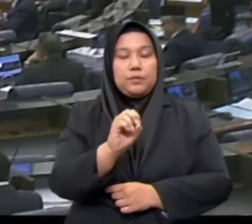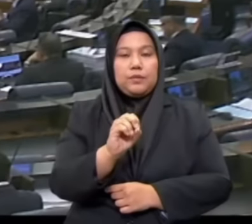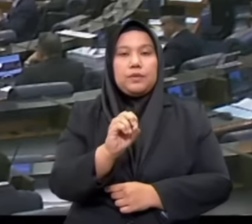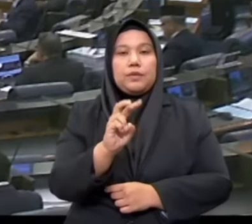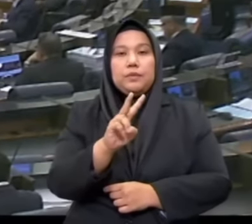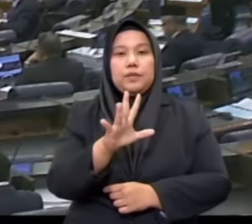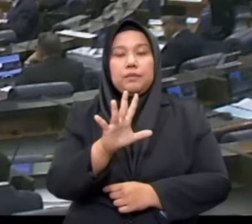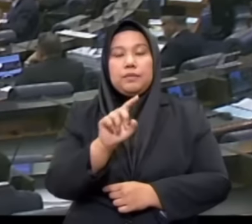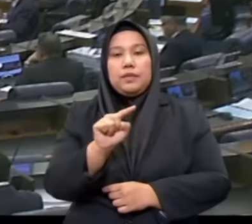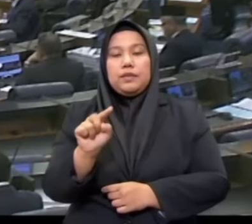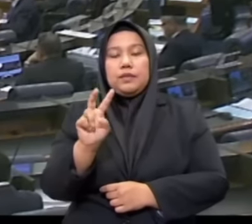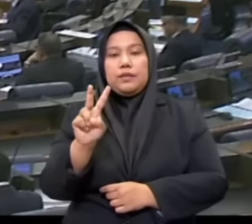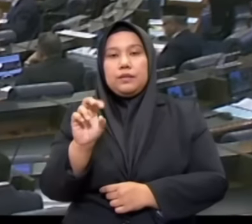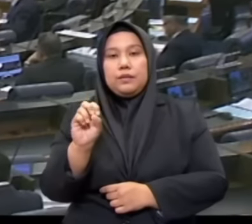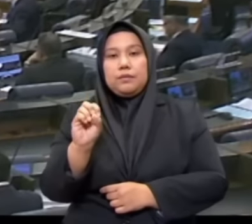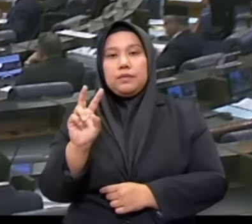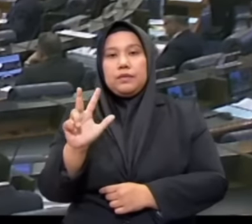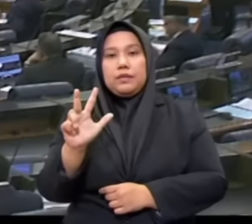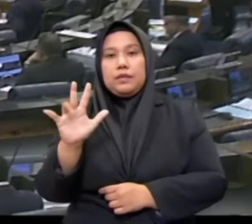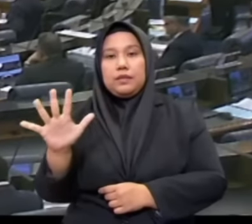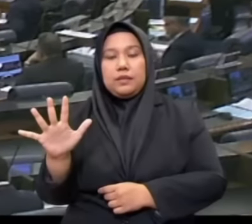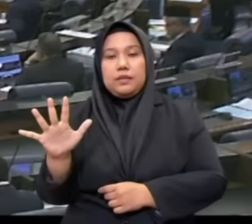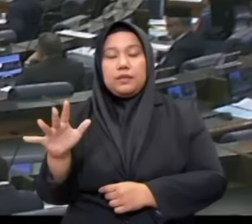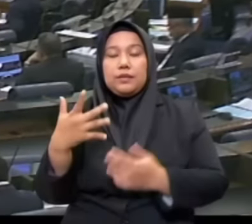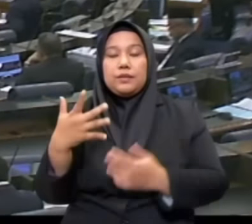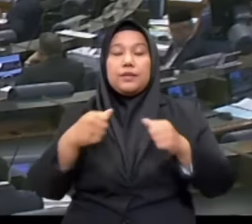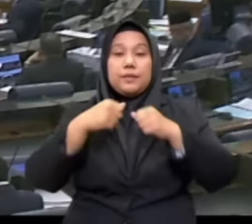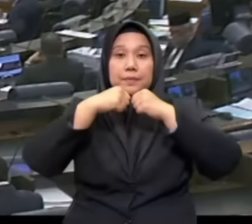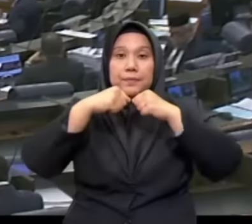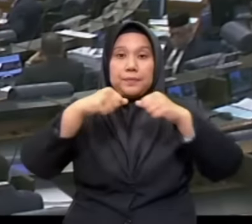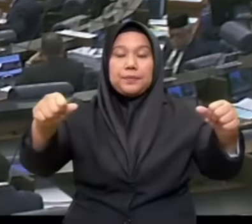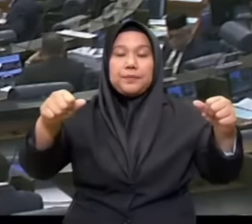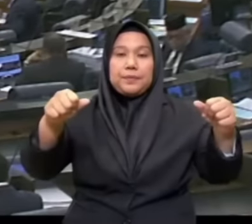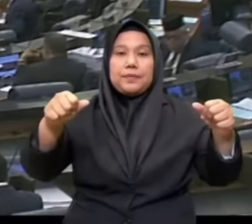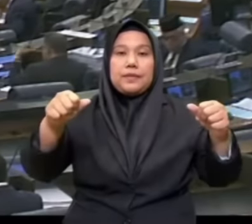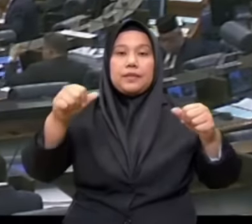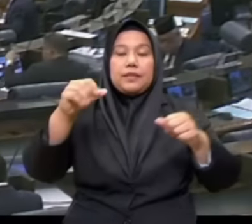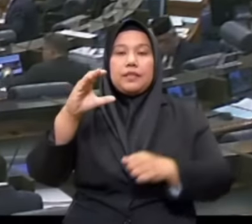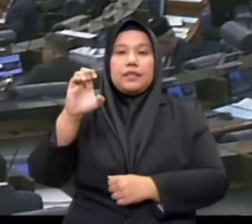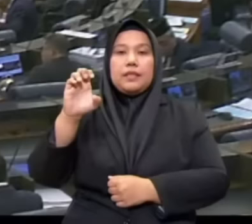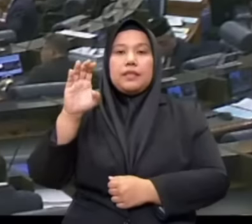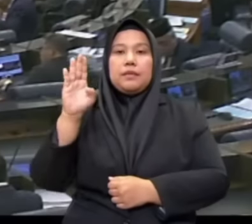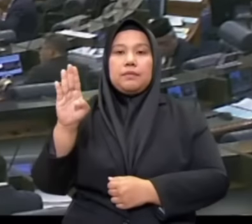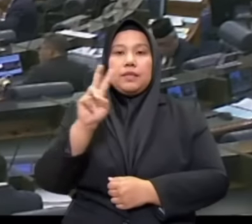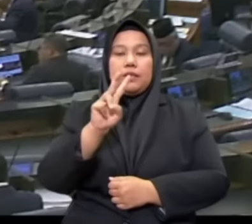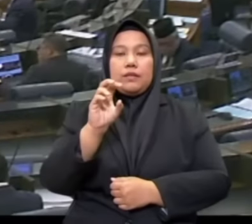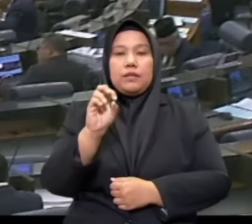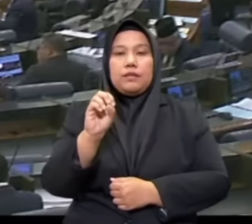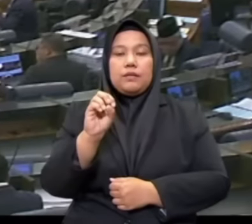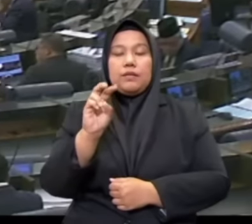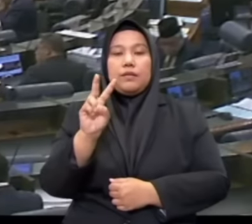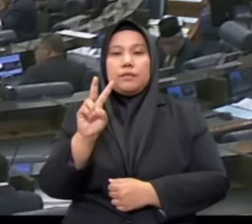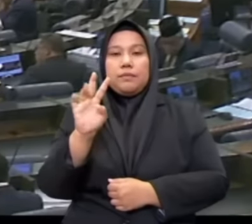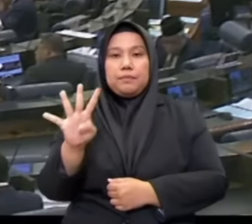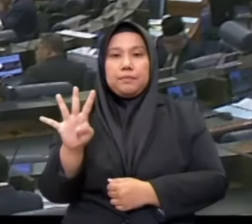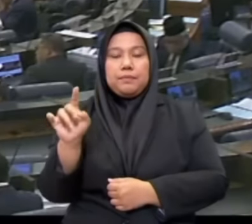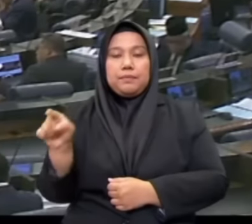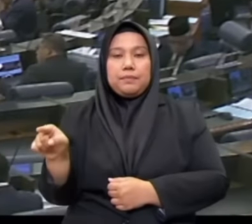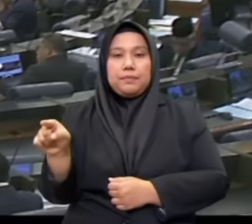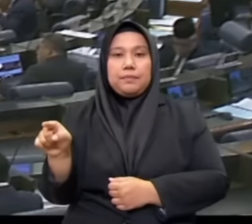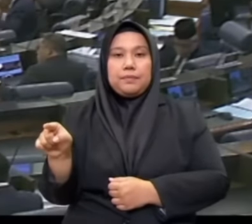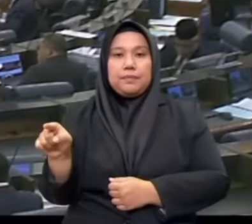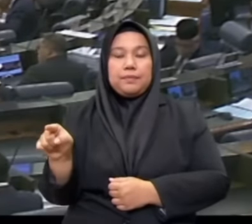2035 yang diumumkan dalam Kongres Ekonomi Bumi Putra KEB 24 pada Mac 2024